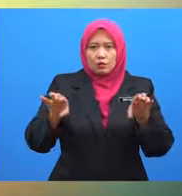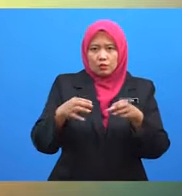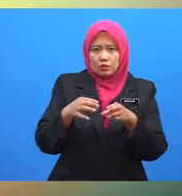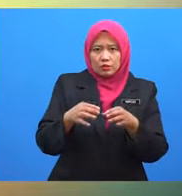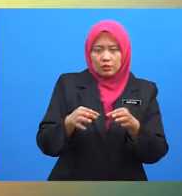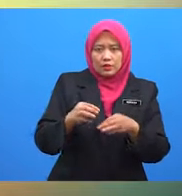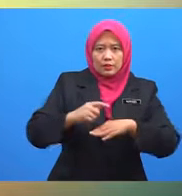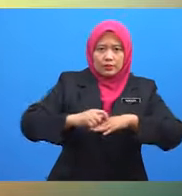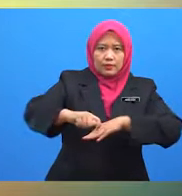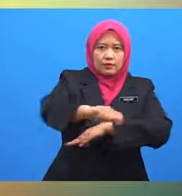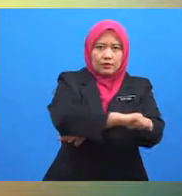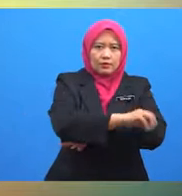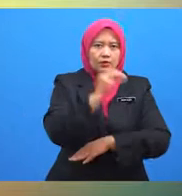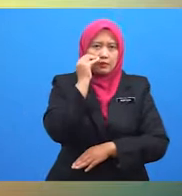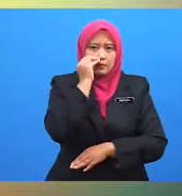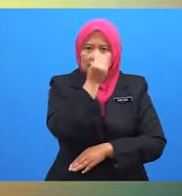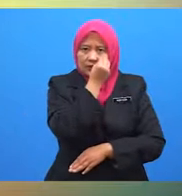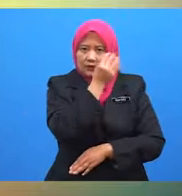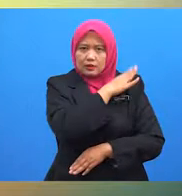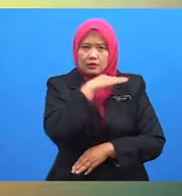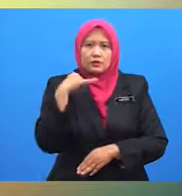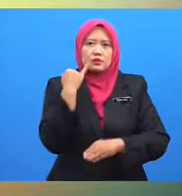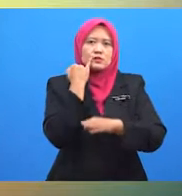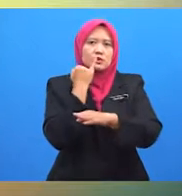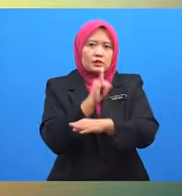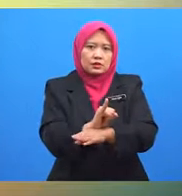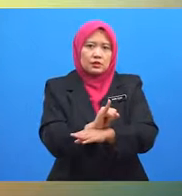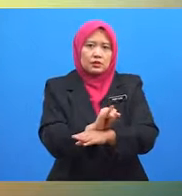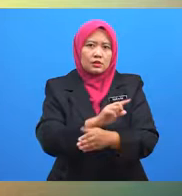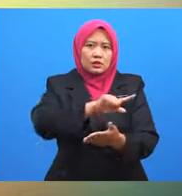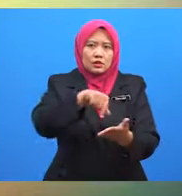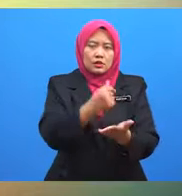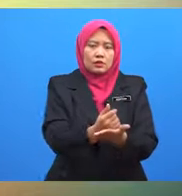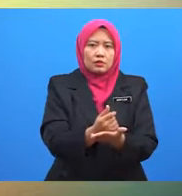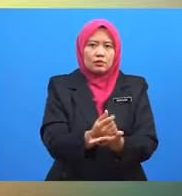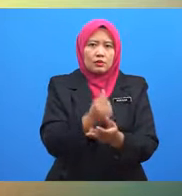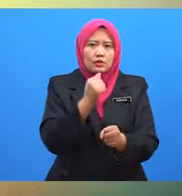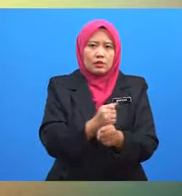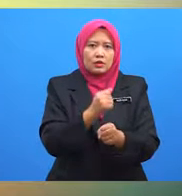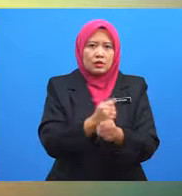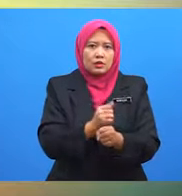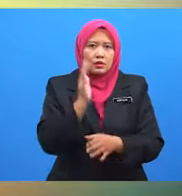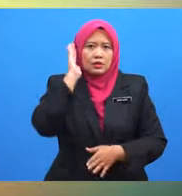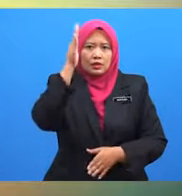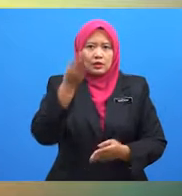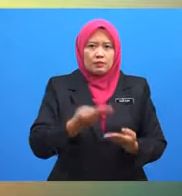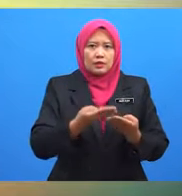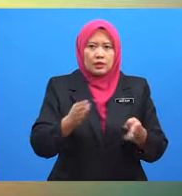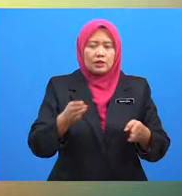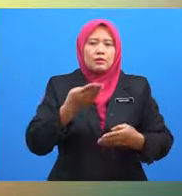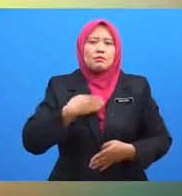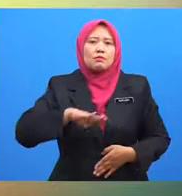akan memberikan kebahagiaan kepada semua makhluk. Batu bersurat ini